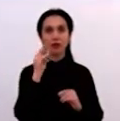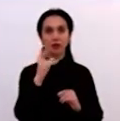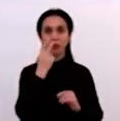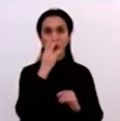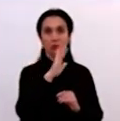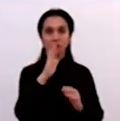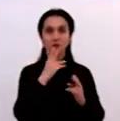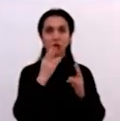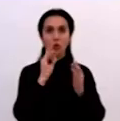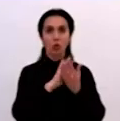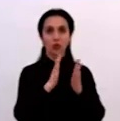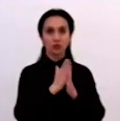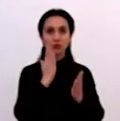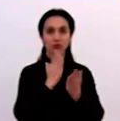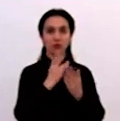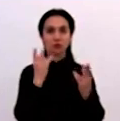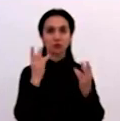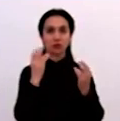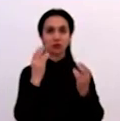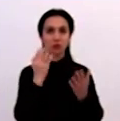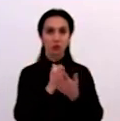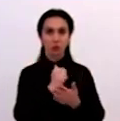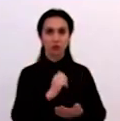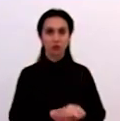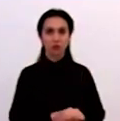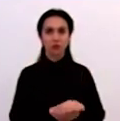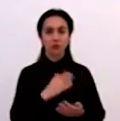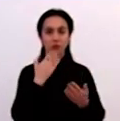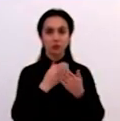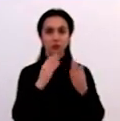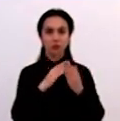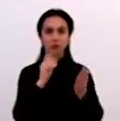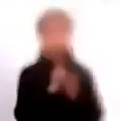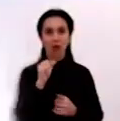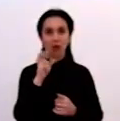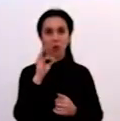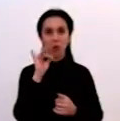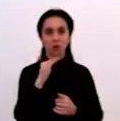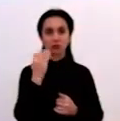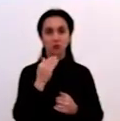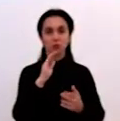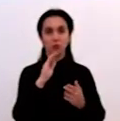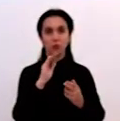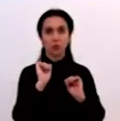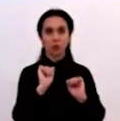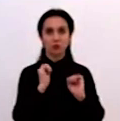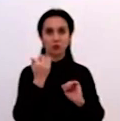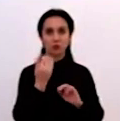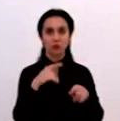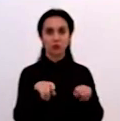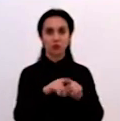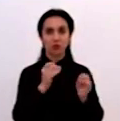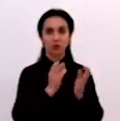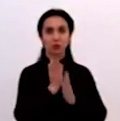ko'rinmas holatga keltirishdan iboratdir. Mustaqil bajarish uchun topshiriq. Axborotni muhofaza qilish